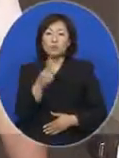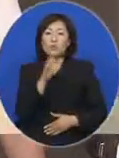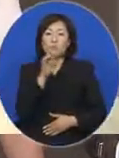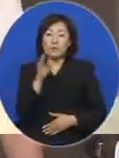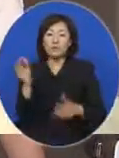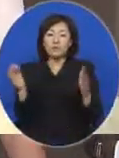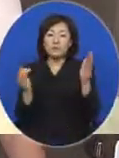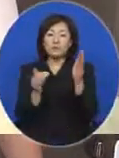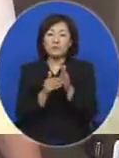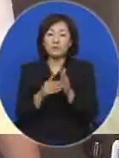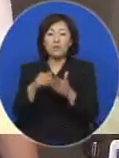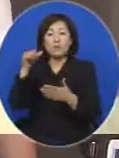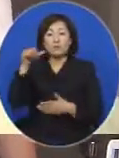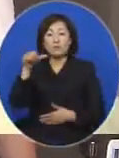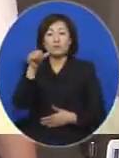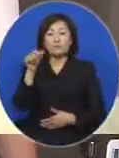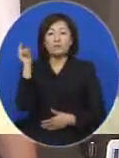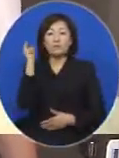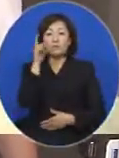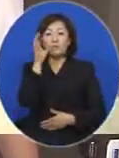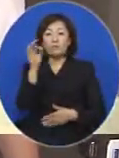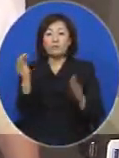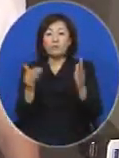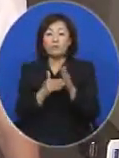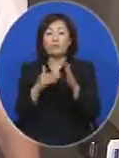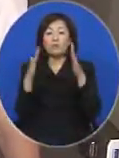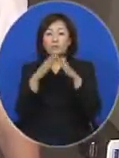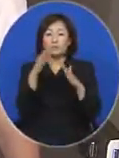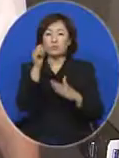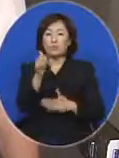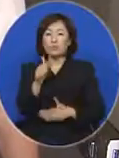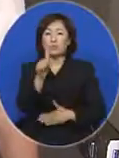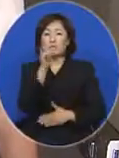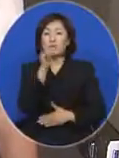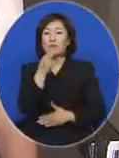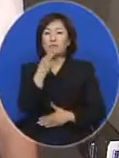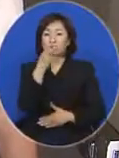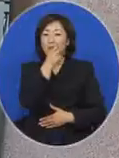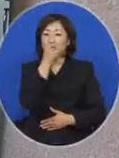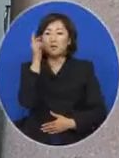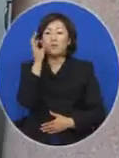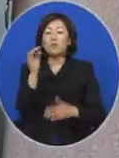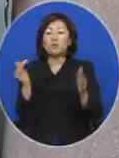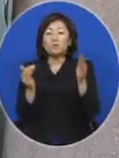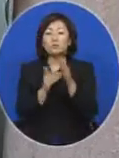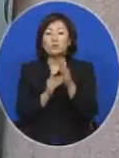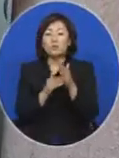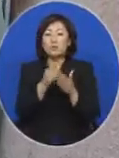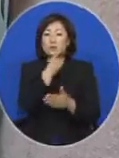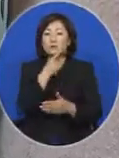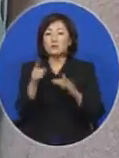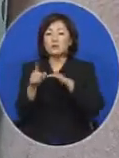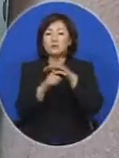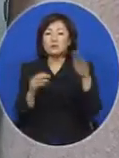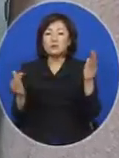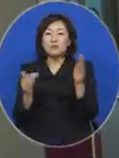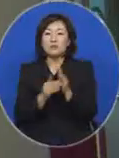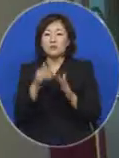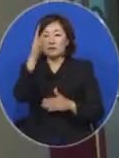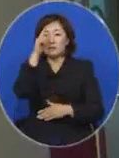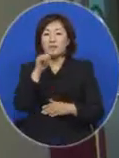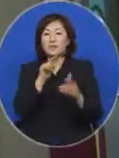걸리지 않았습니다. 초인종을 눌러 주인이 없는지를 확인한 뒤 범행을 저질렀습니다. 경찰 추적을 피하기